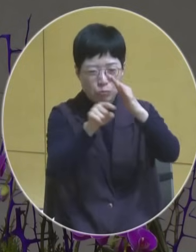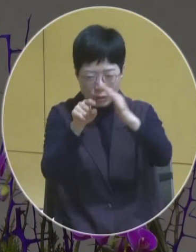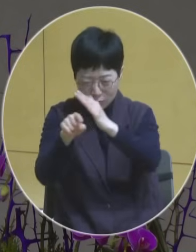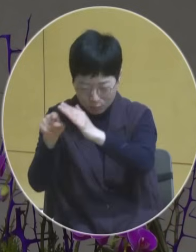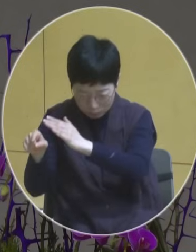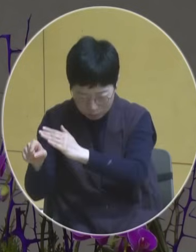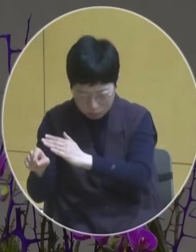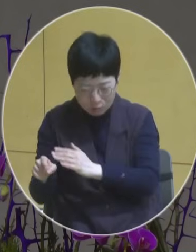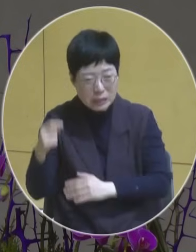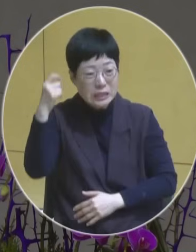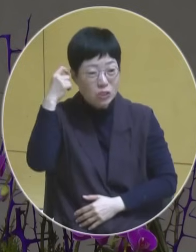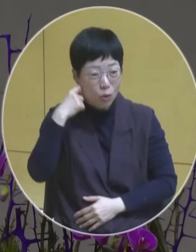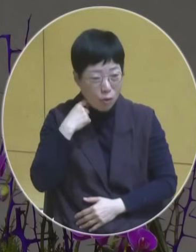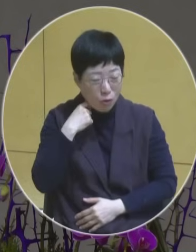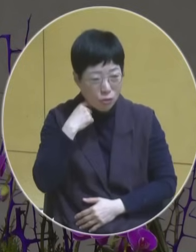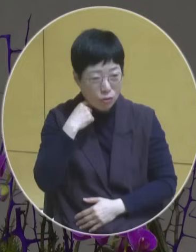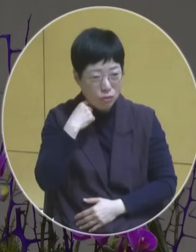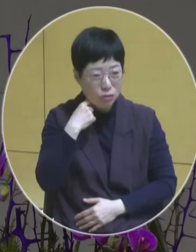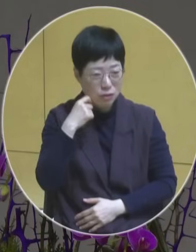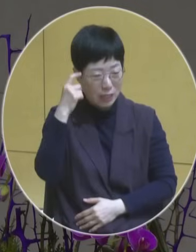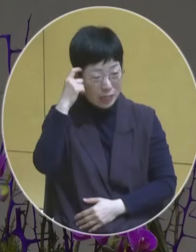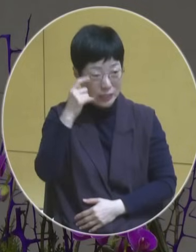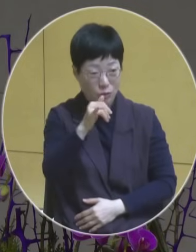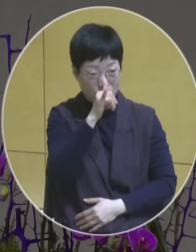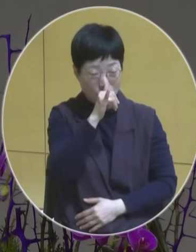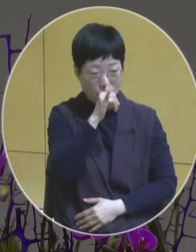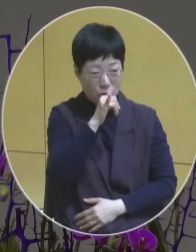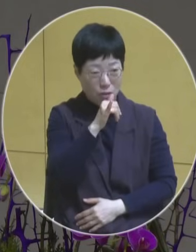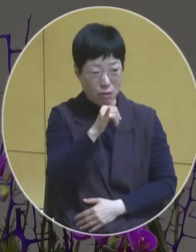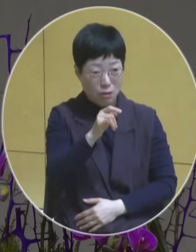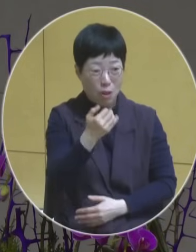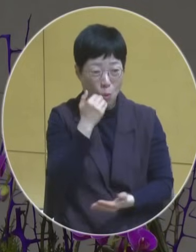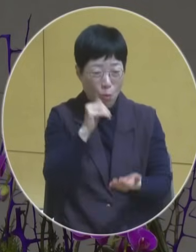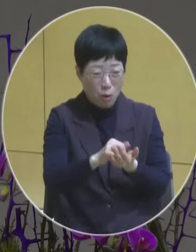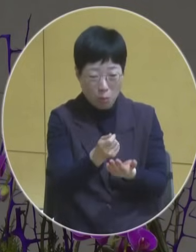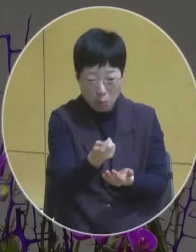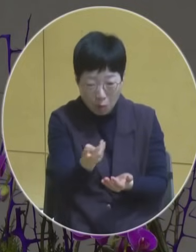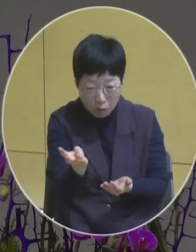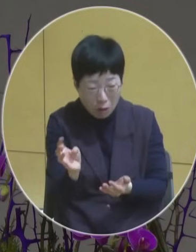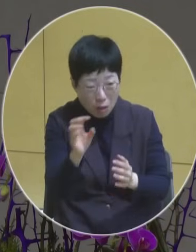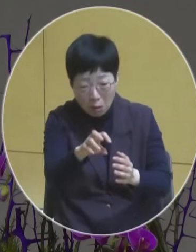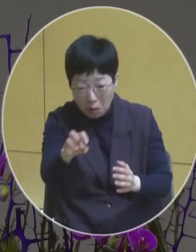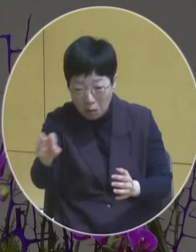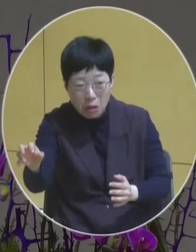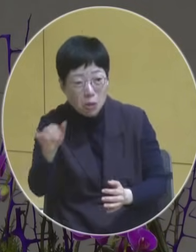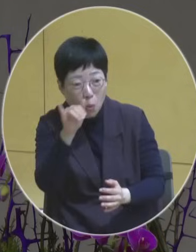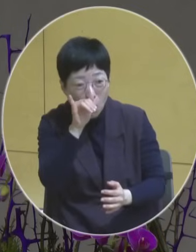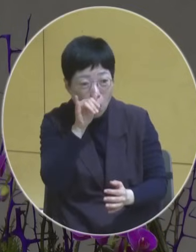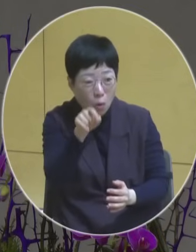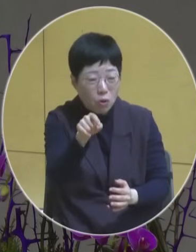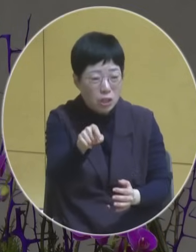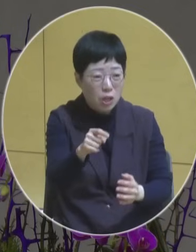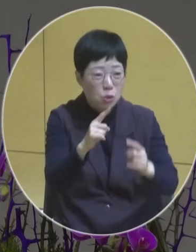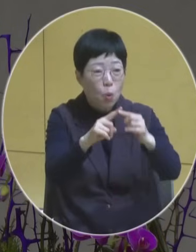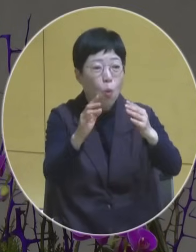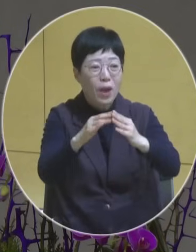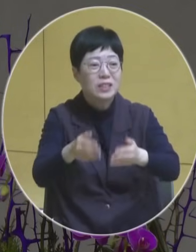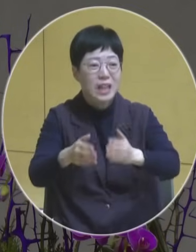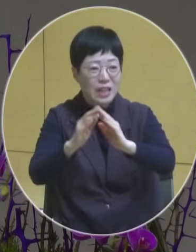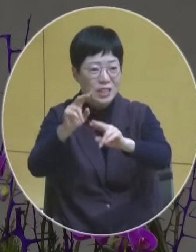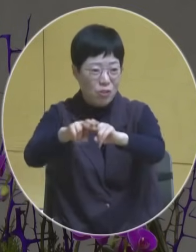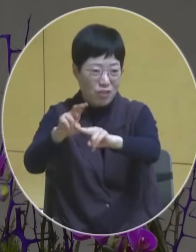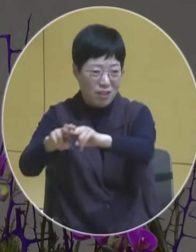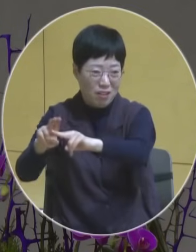돌아보면서 느꼈던 심정이 있었습니다. 가보니까 돌멩이 몇 개 떨어져 있고 거기가 교회의